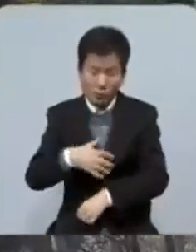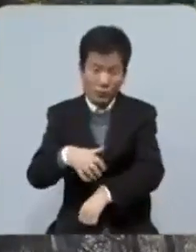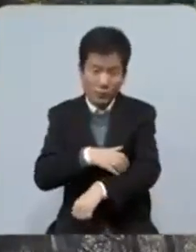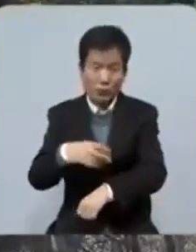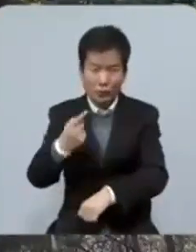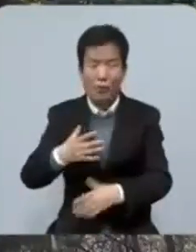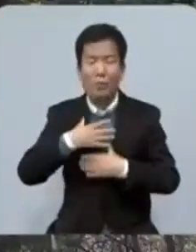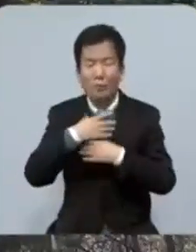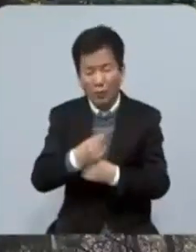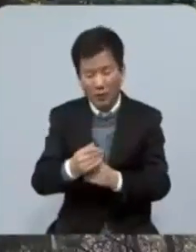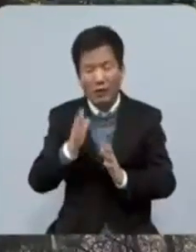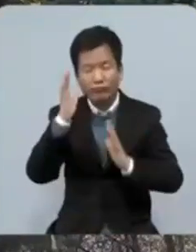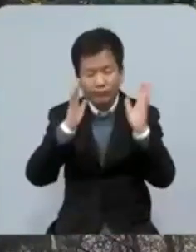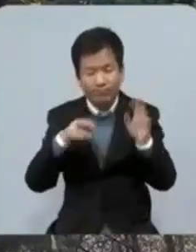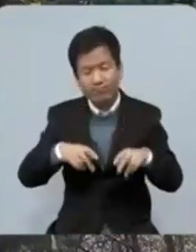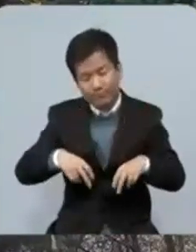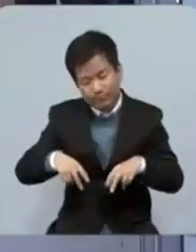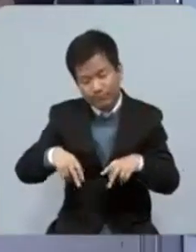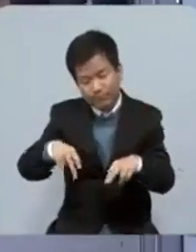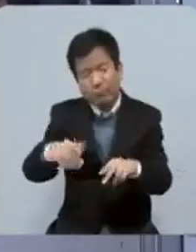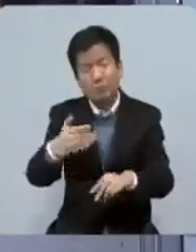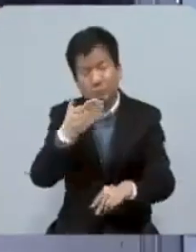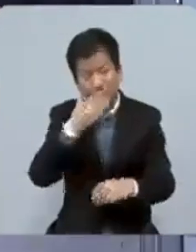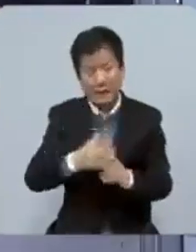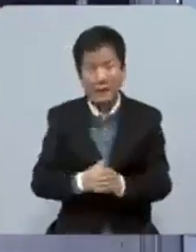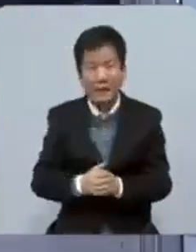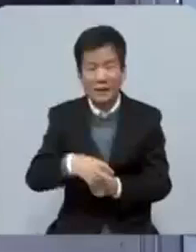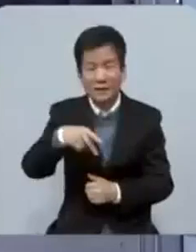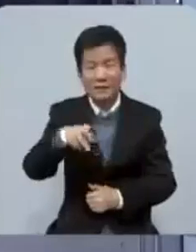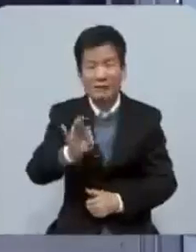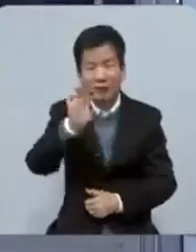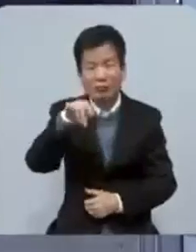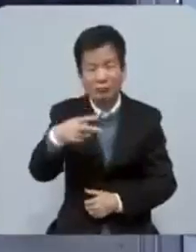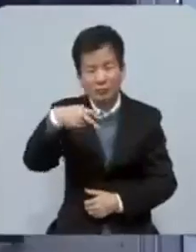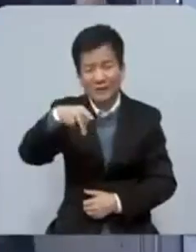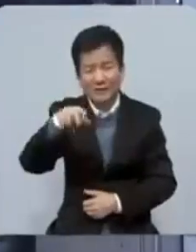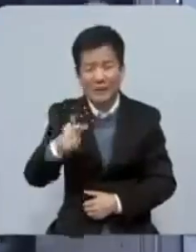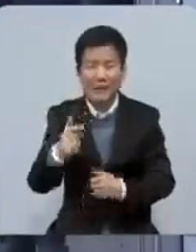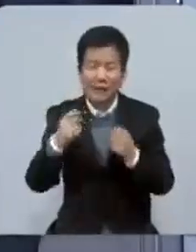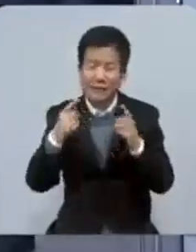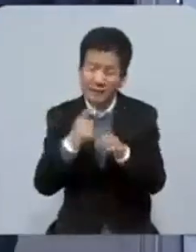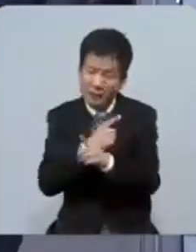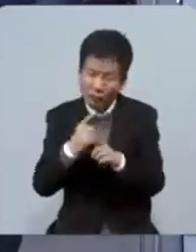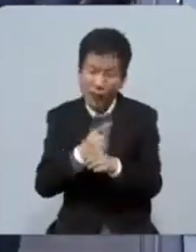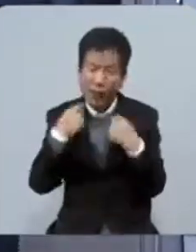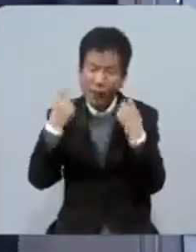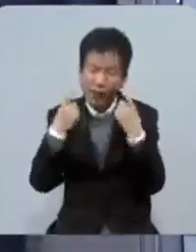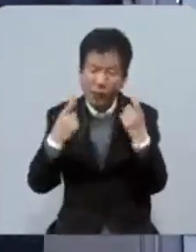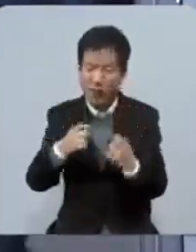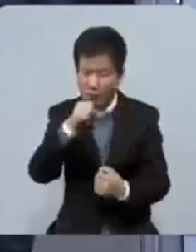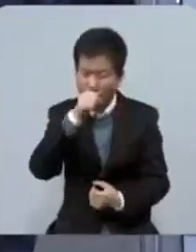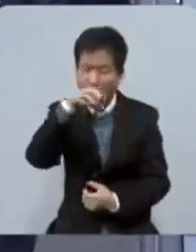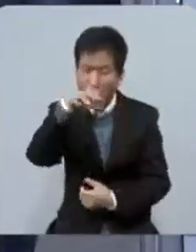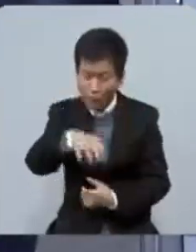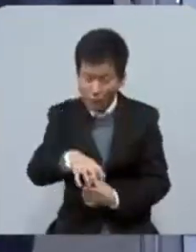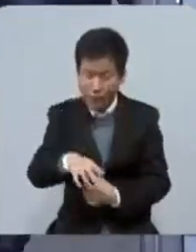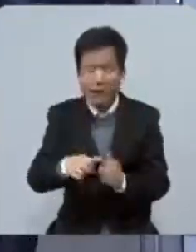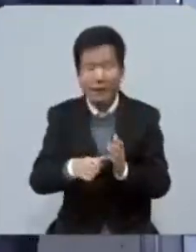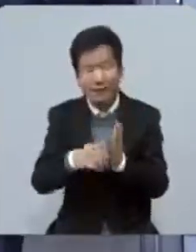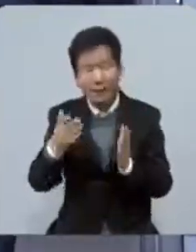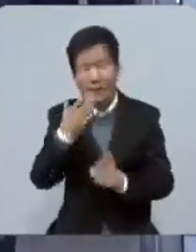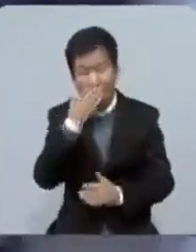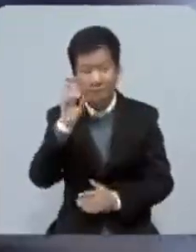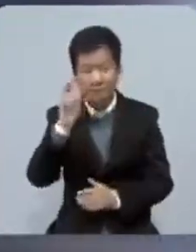분들도 편하게 숲속을 산책할 수 있게 되어서 성불산 치유의 숲이 새로운 관광 명소로 거듭날 것으로 기대하고